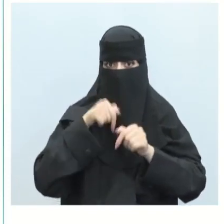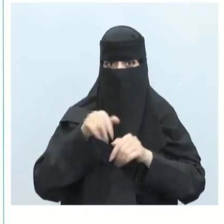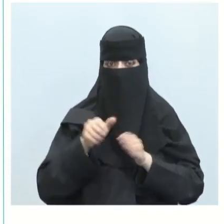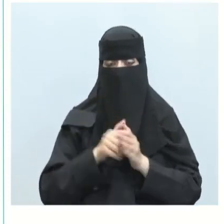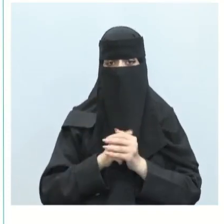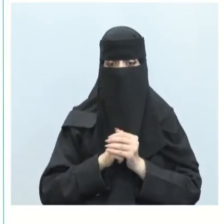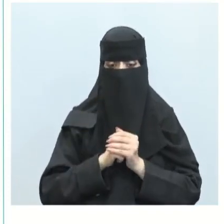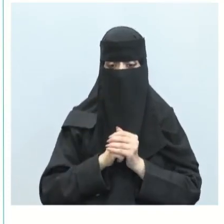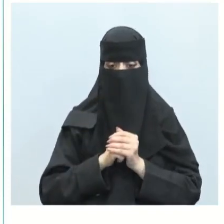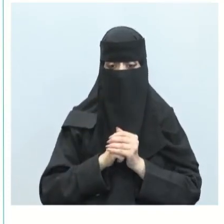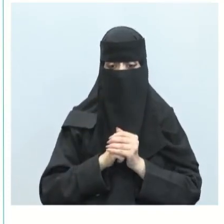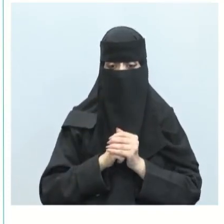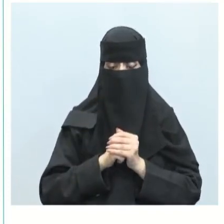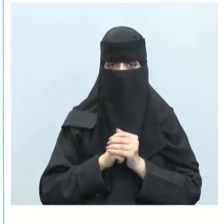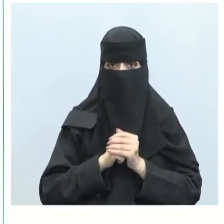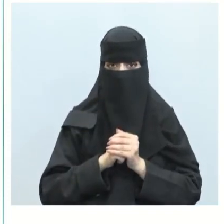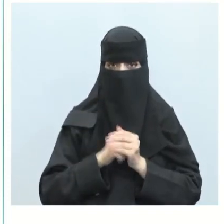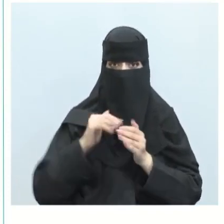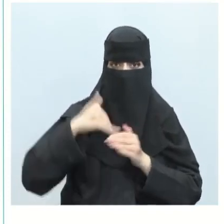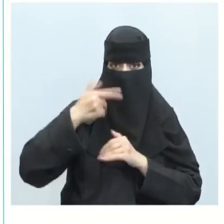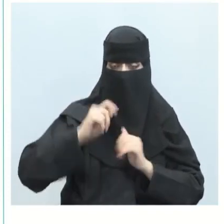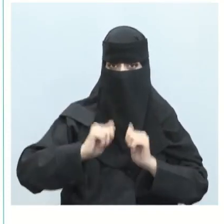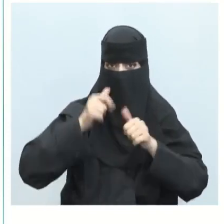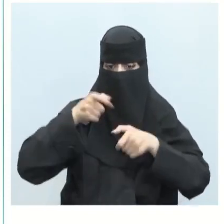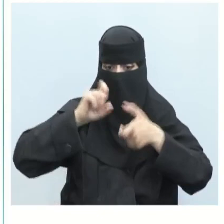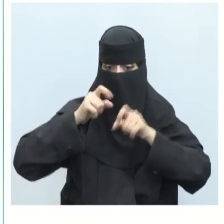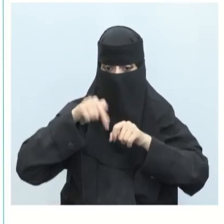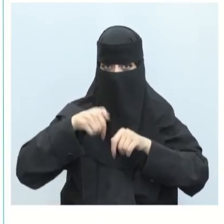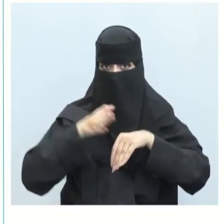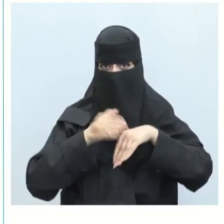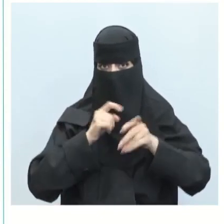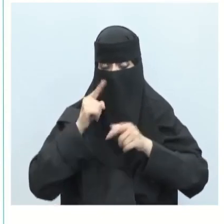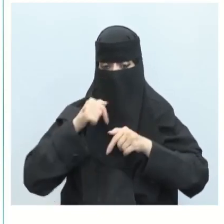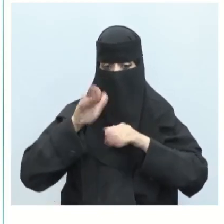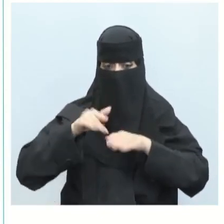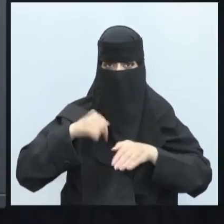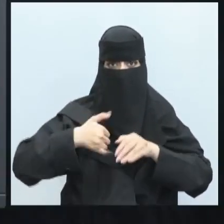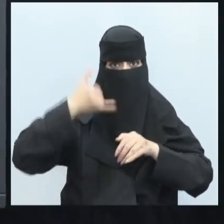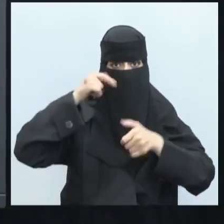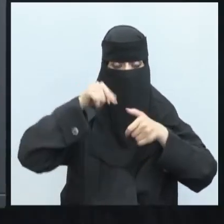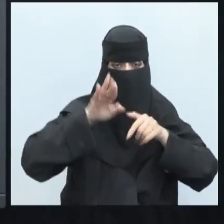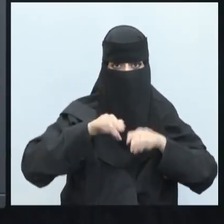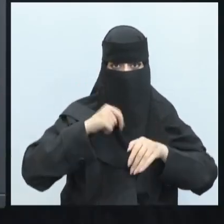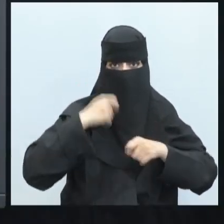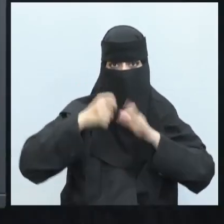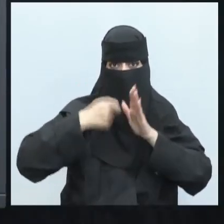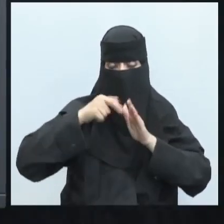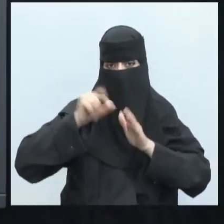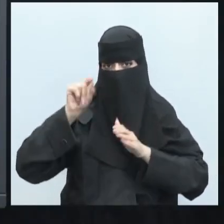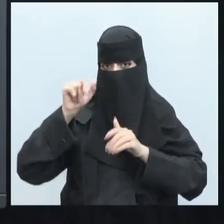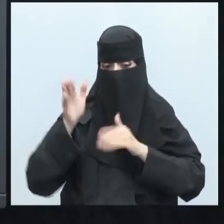بي ان بعد ان قمنا بتكوين هذه الخدمه سنقوم بالاتصال الان بها وتفعيل